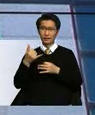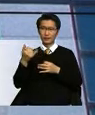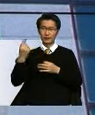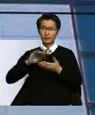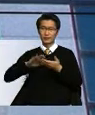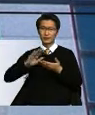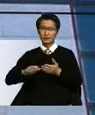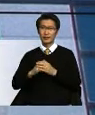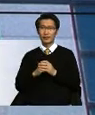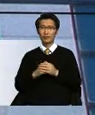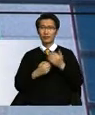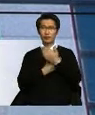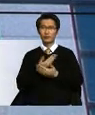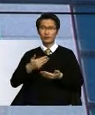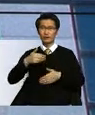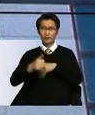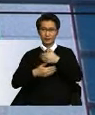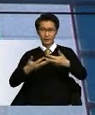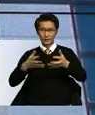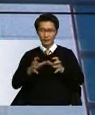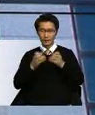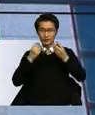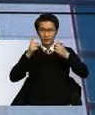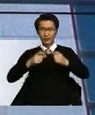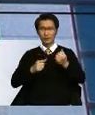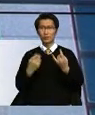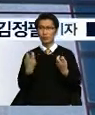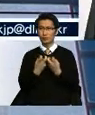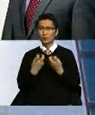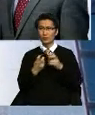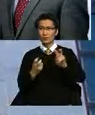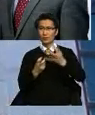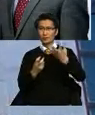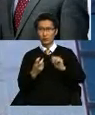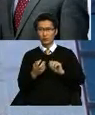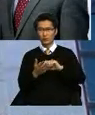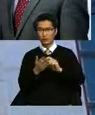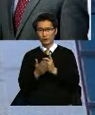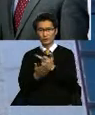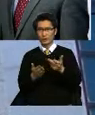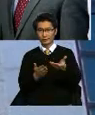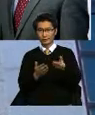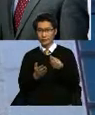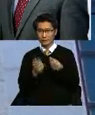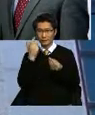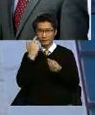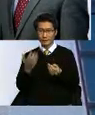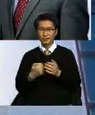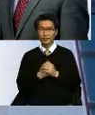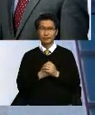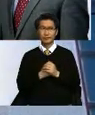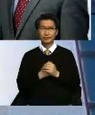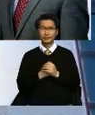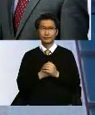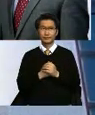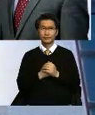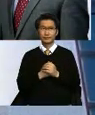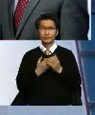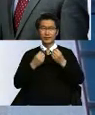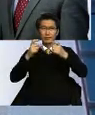네. 봉사단체로 잘 알려진 새마을회가 어떻게 20억 원에 달하는 큰 빚을 지게 된 겁니까?